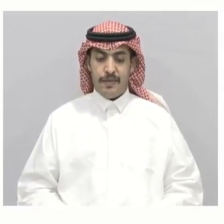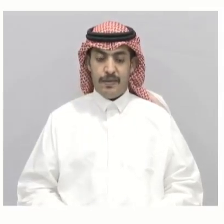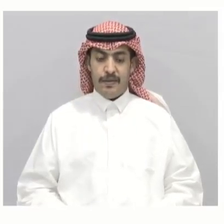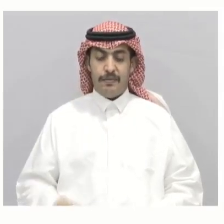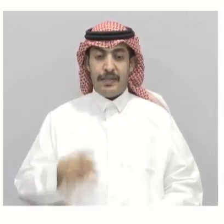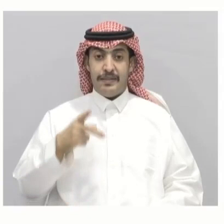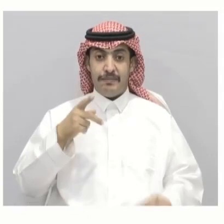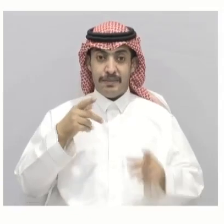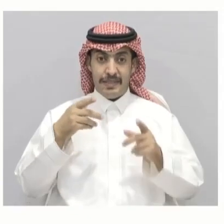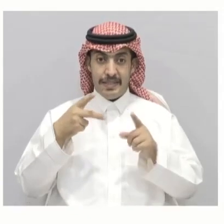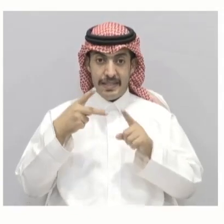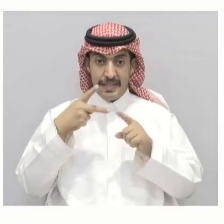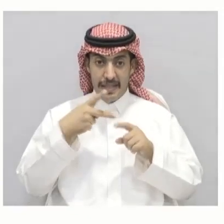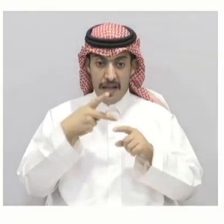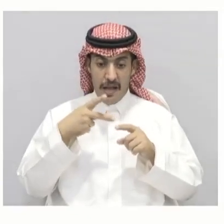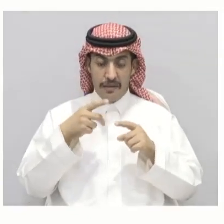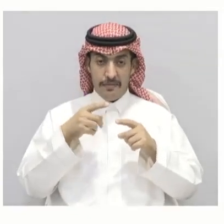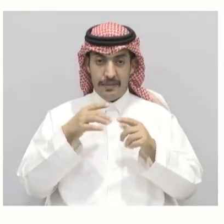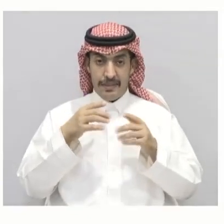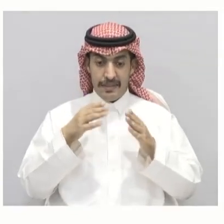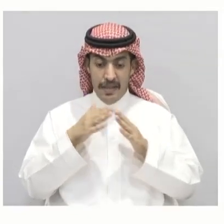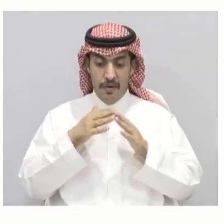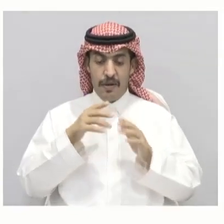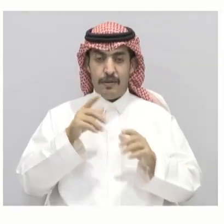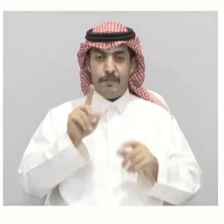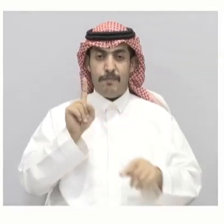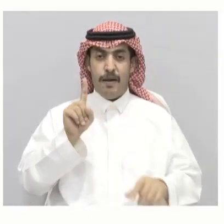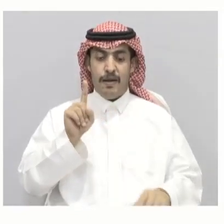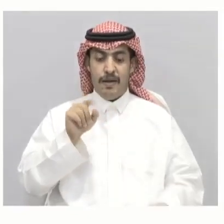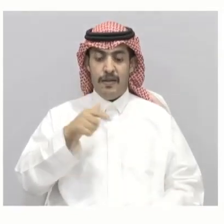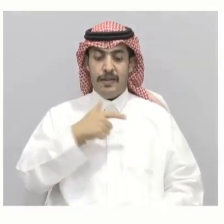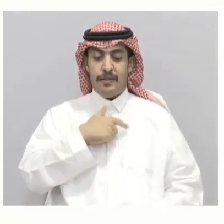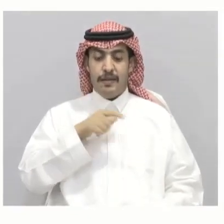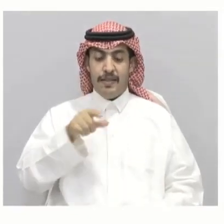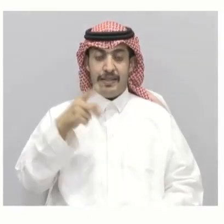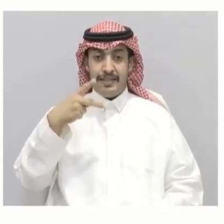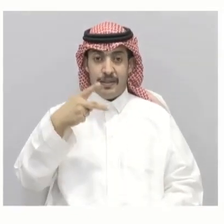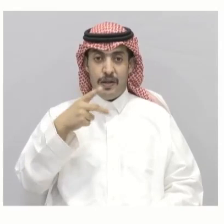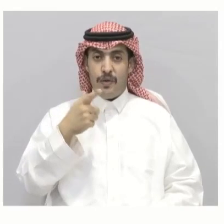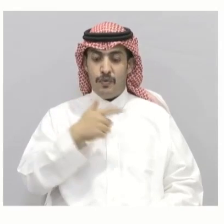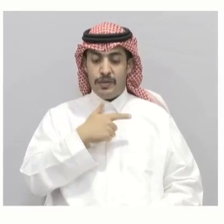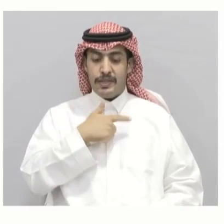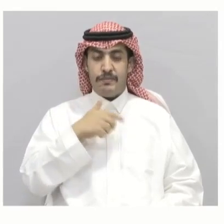بالزاويه باء فهذا الرمز يدل على رمز الزاويه